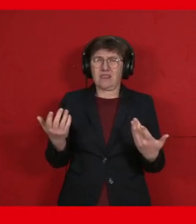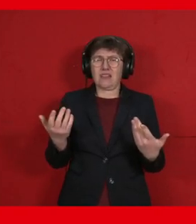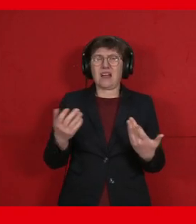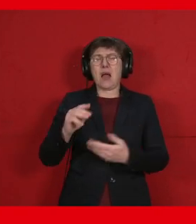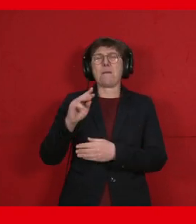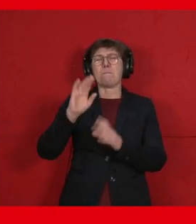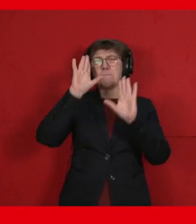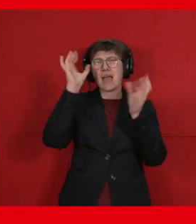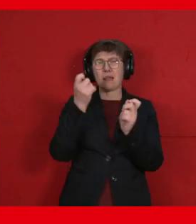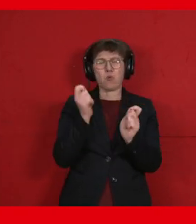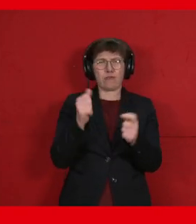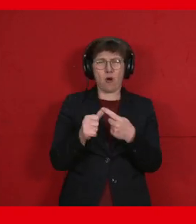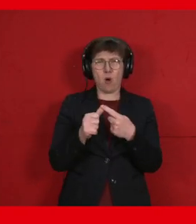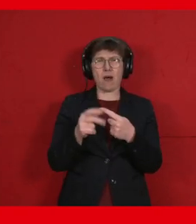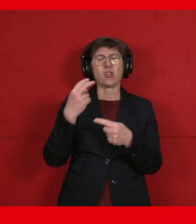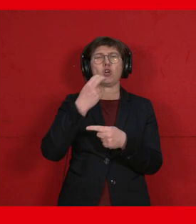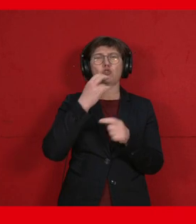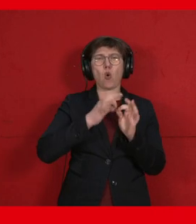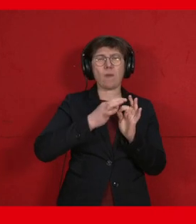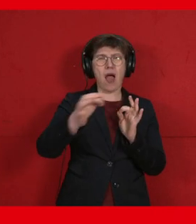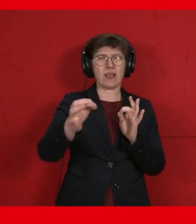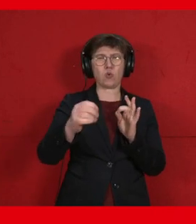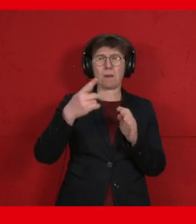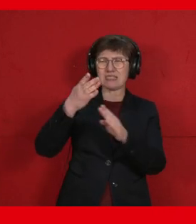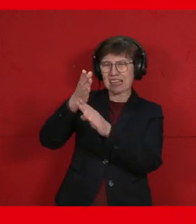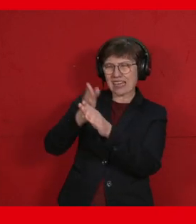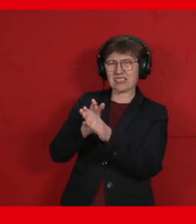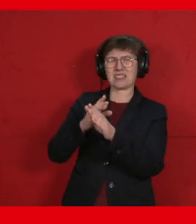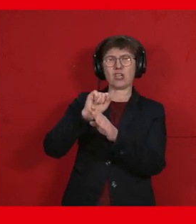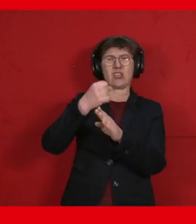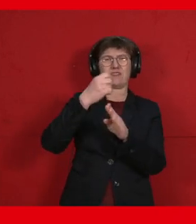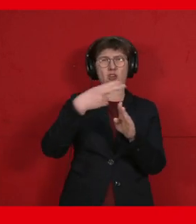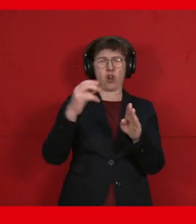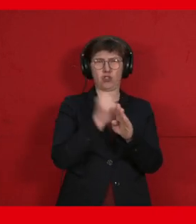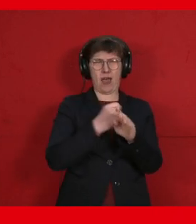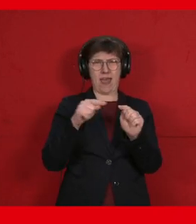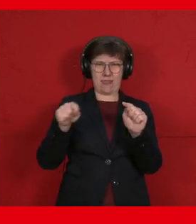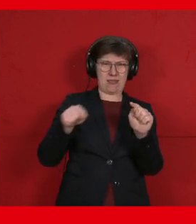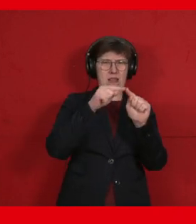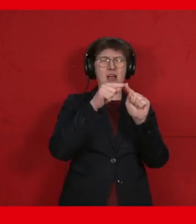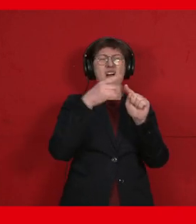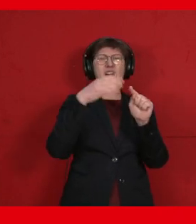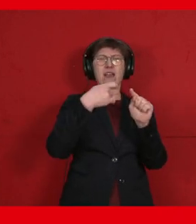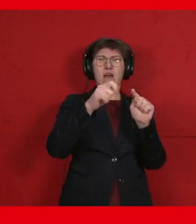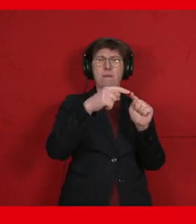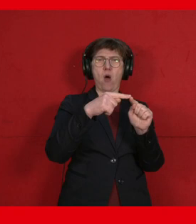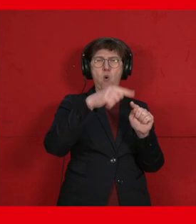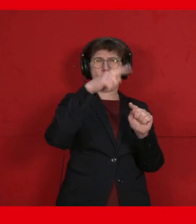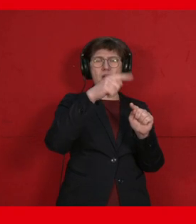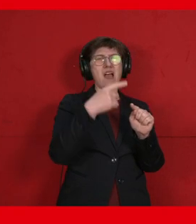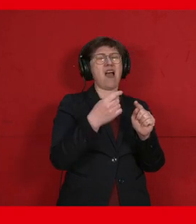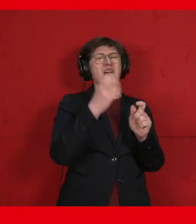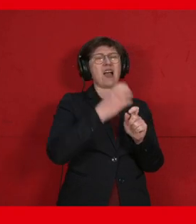in Mecklenburg-Vorpommern wurde eine Stromleitung gebaut bis an die Grenze nach Schleswig-Holstein. Der Weiterbau